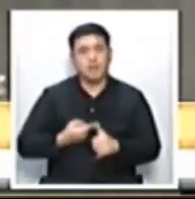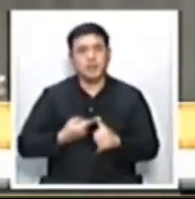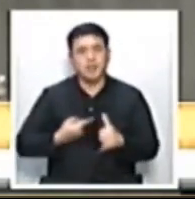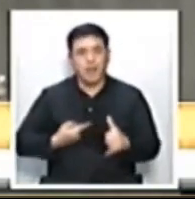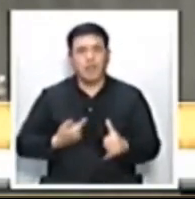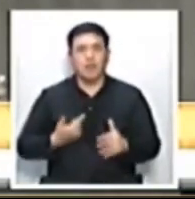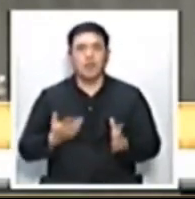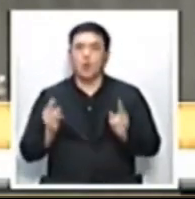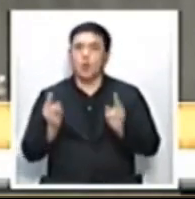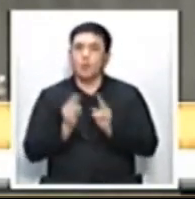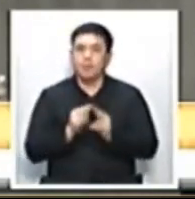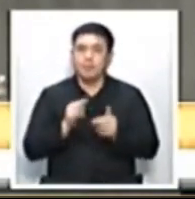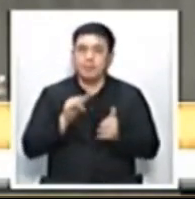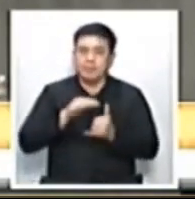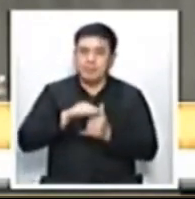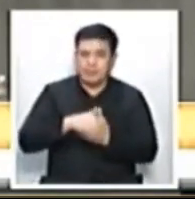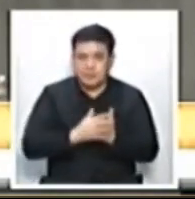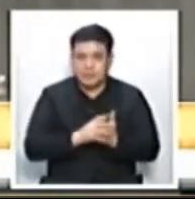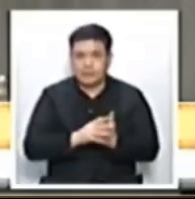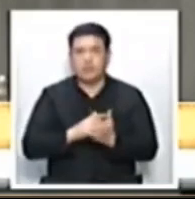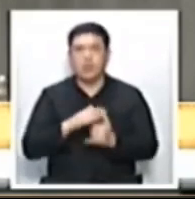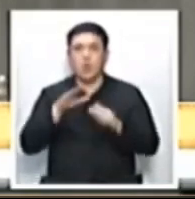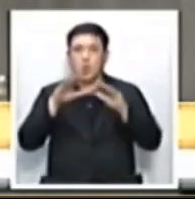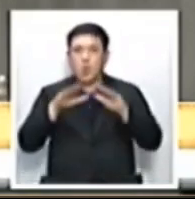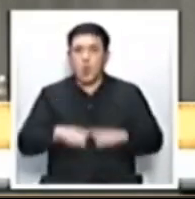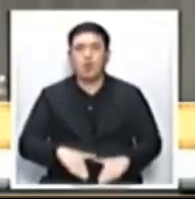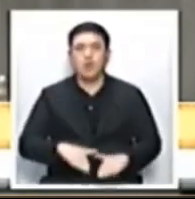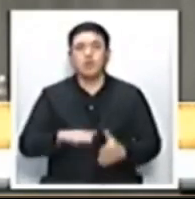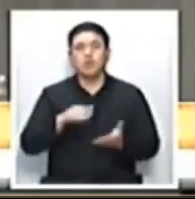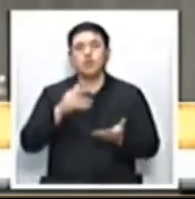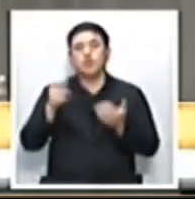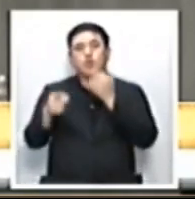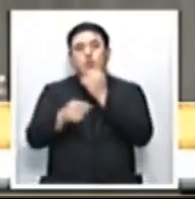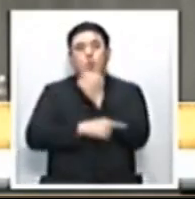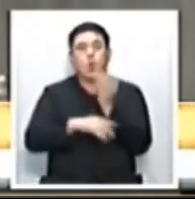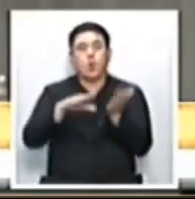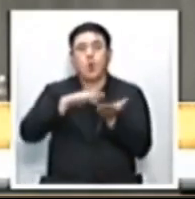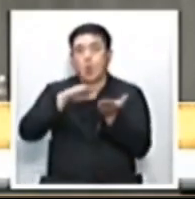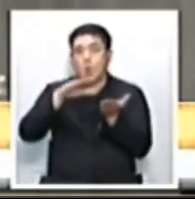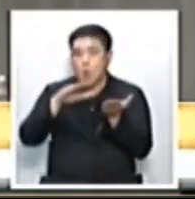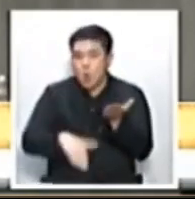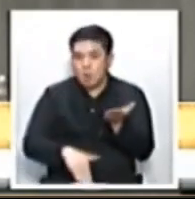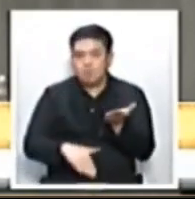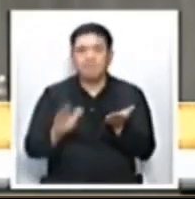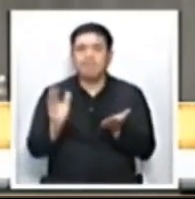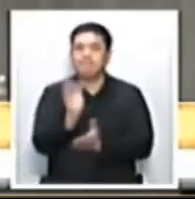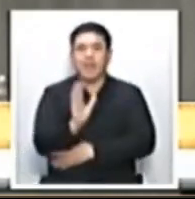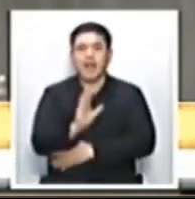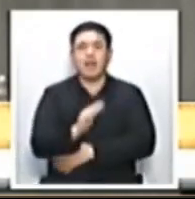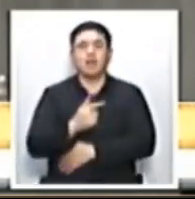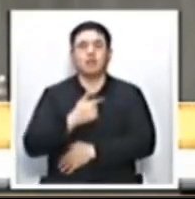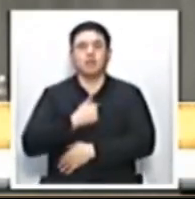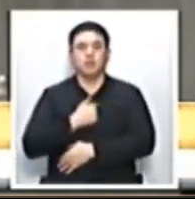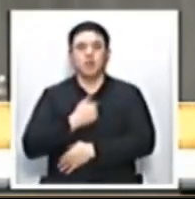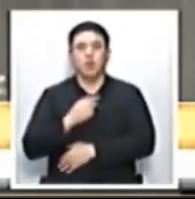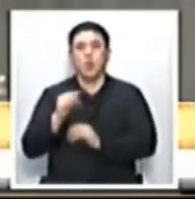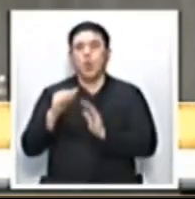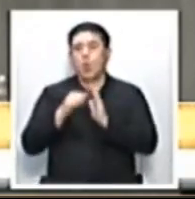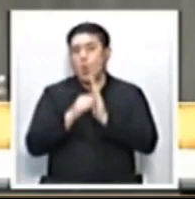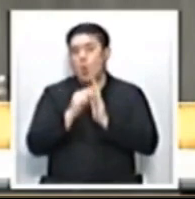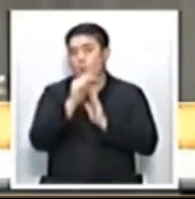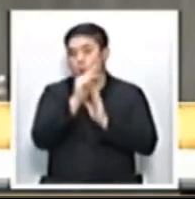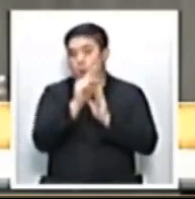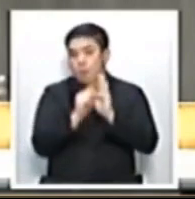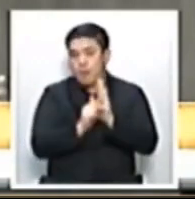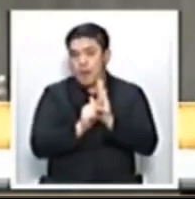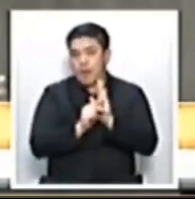ขืนไม่ควรได้รับการหย่อนโทษอย่างไรก็แล้วแต่ที่กล่าวมาแล้วนะคะการกดแก้กฎหมายเป็นเรื่อง